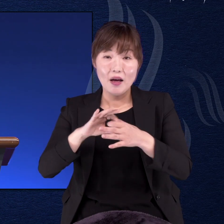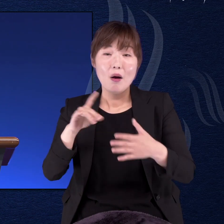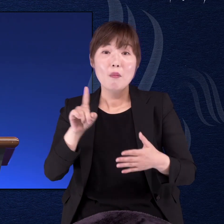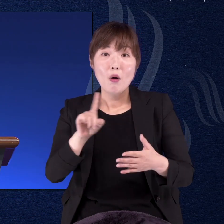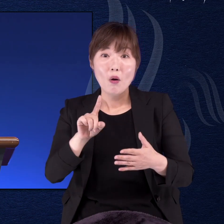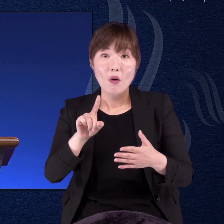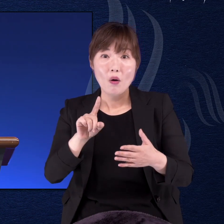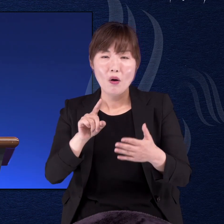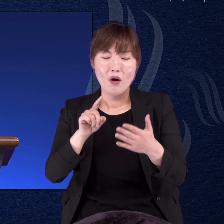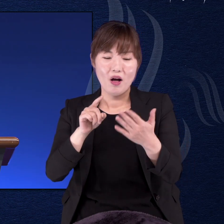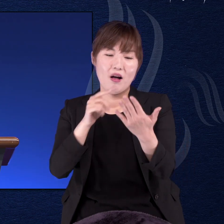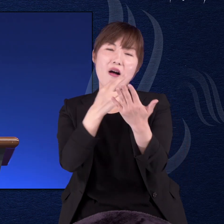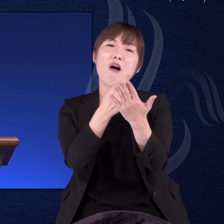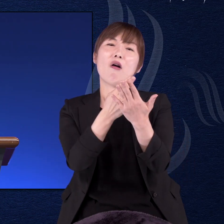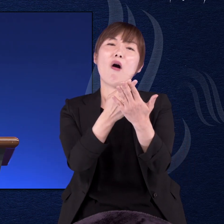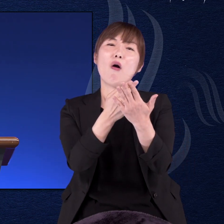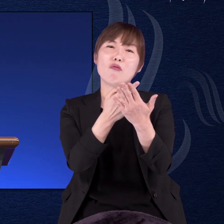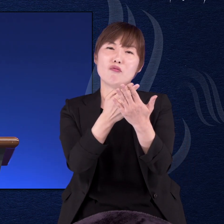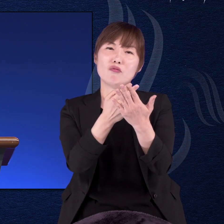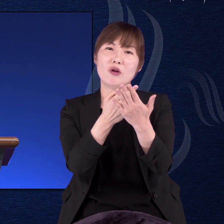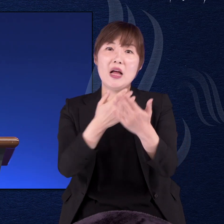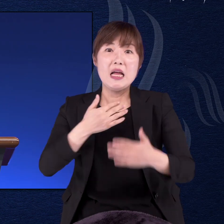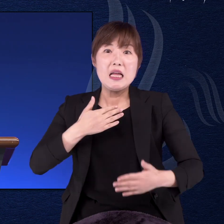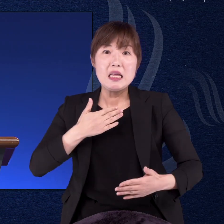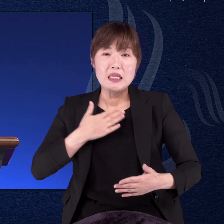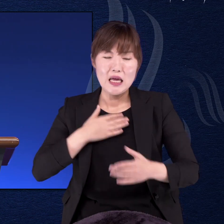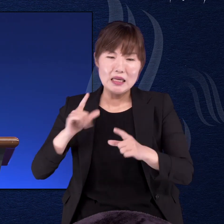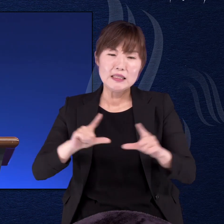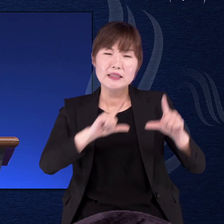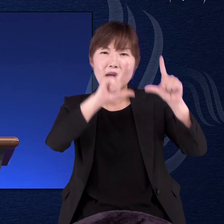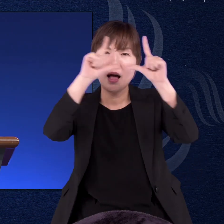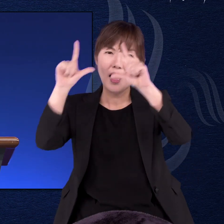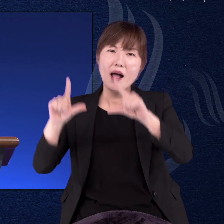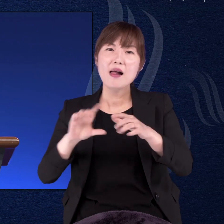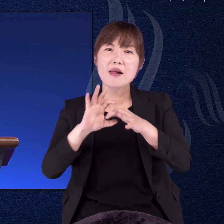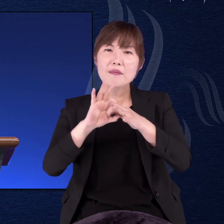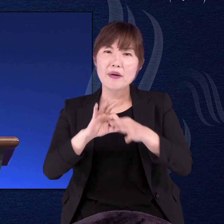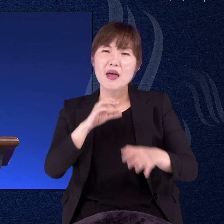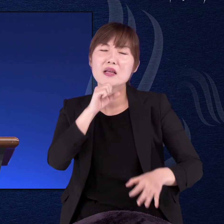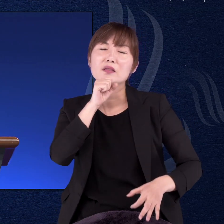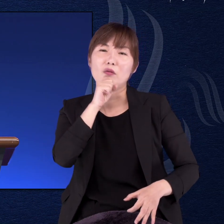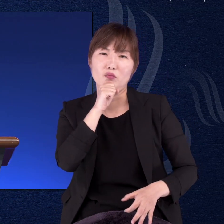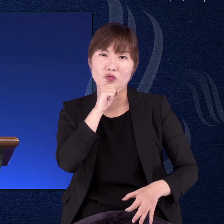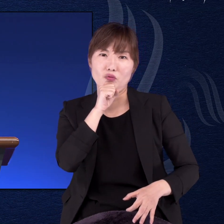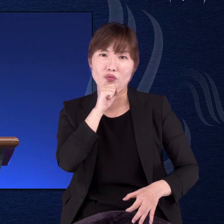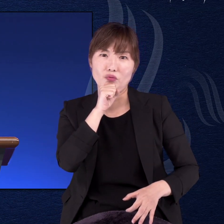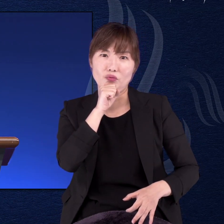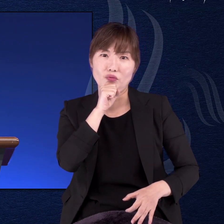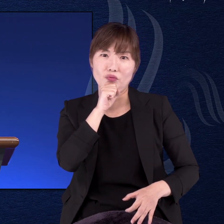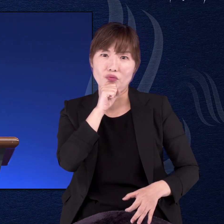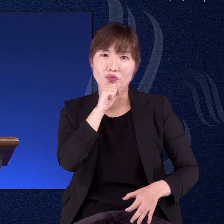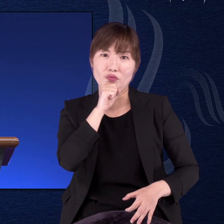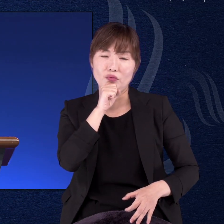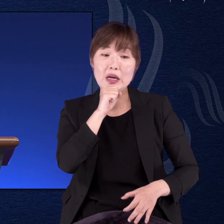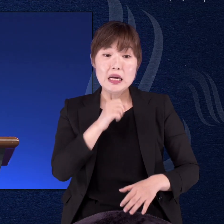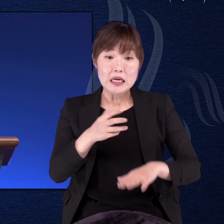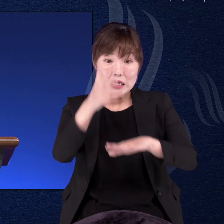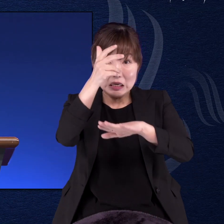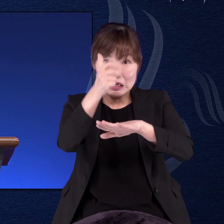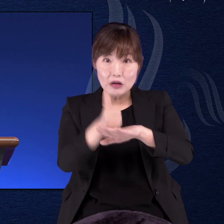나의 성적표예요. 내가 지금까지 살아온 것의